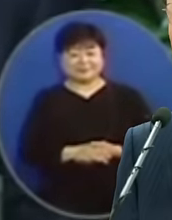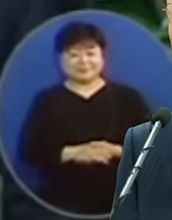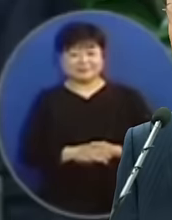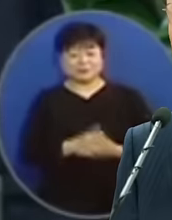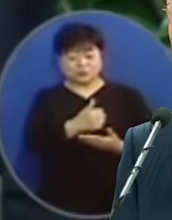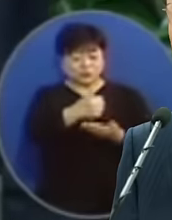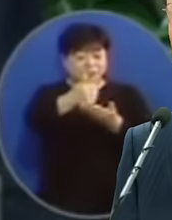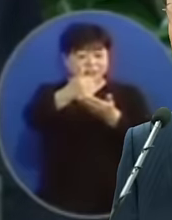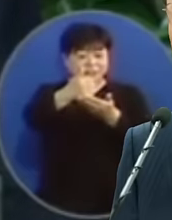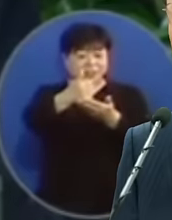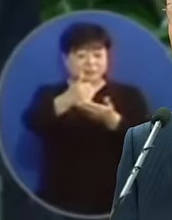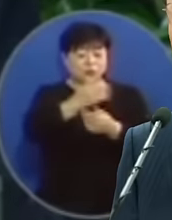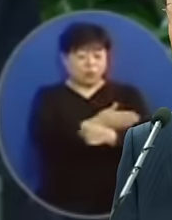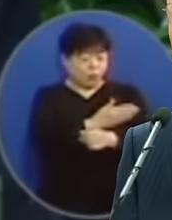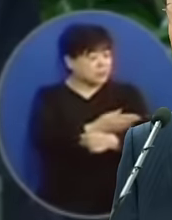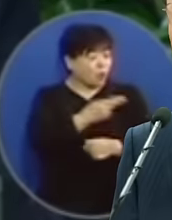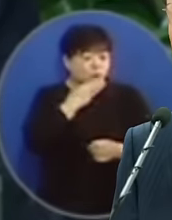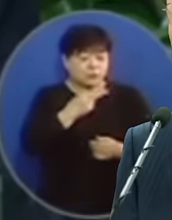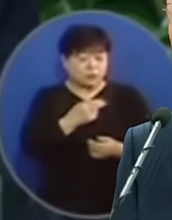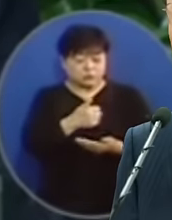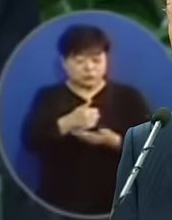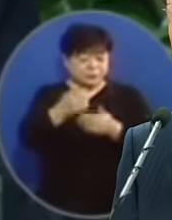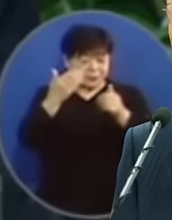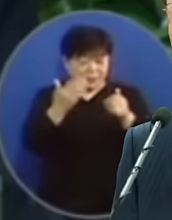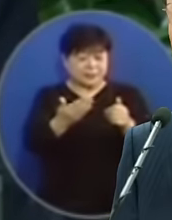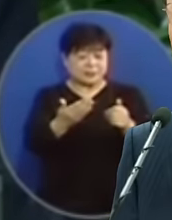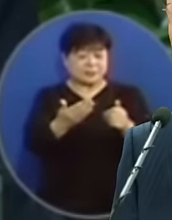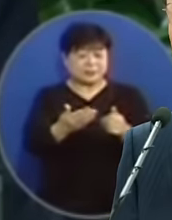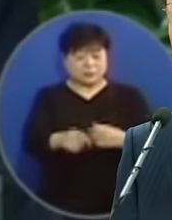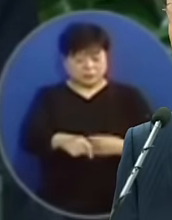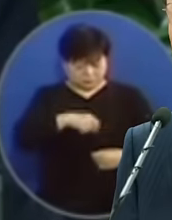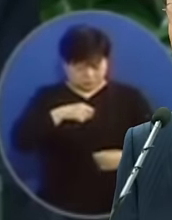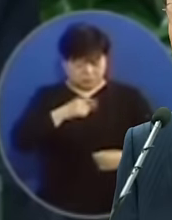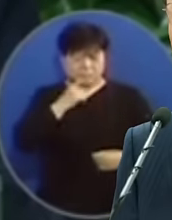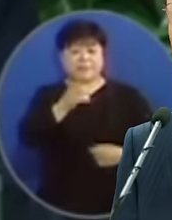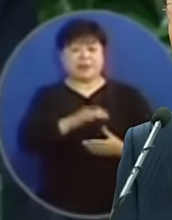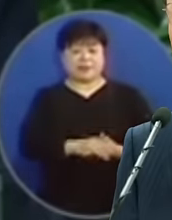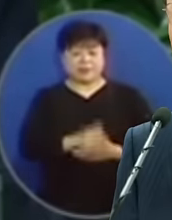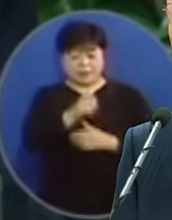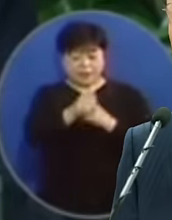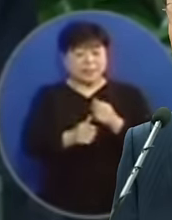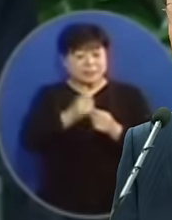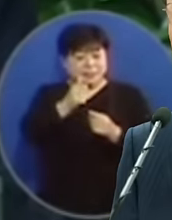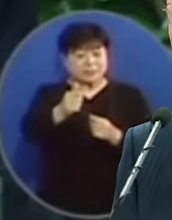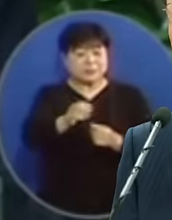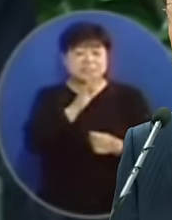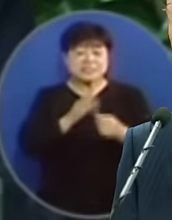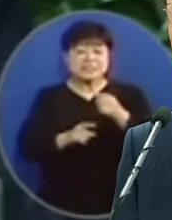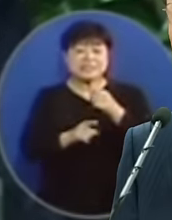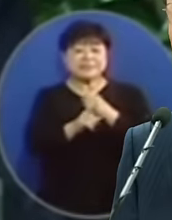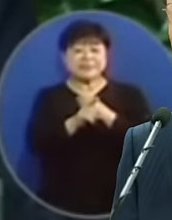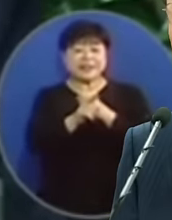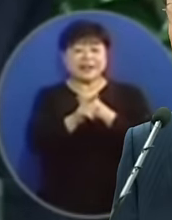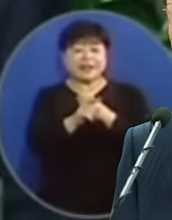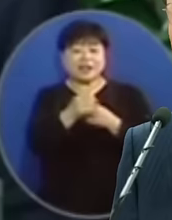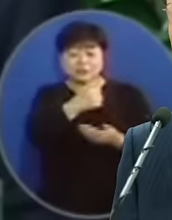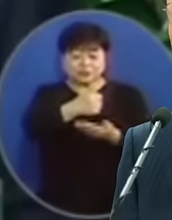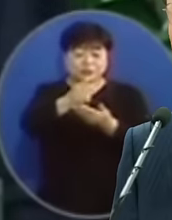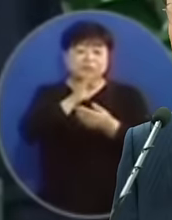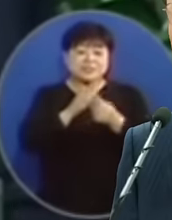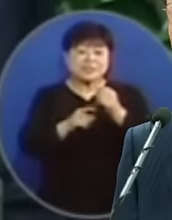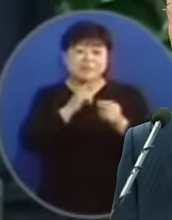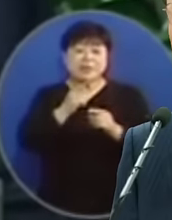우리 주님이 과장하는 법이 없습니다. 주님께서는 정직한 말을 하시는 하나님의 진리이신 것입니다. 주님이